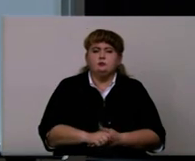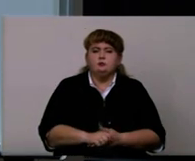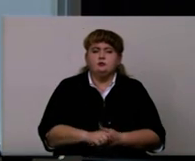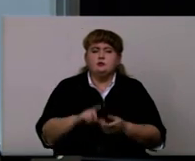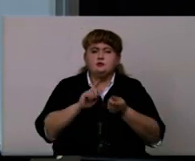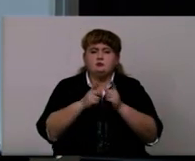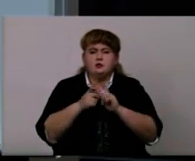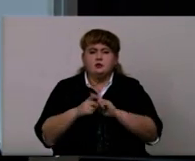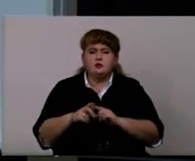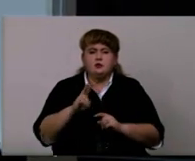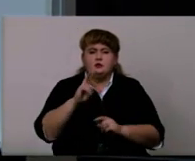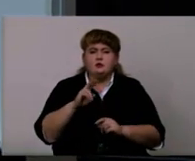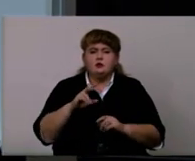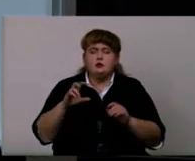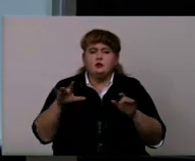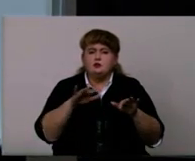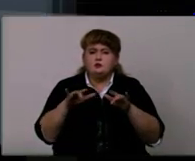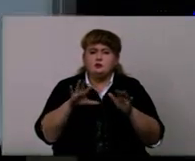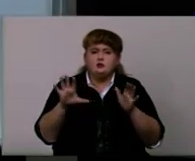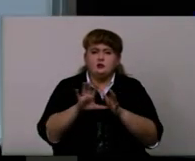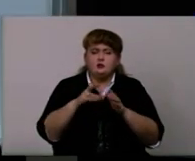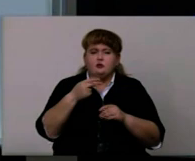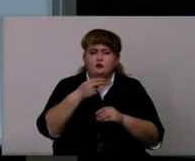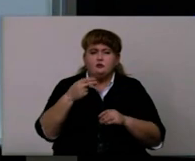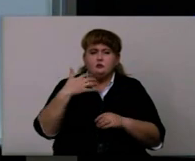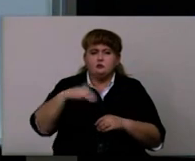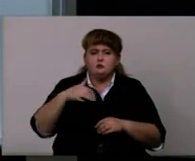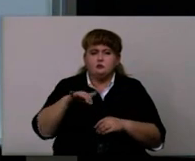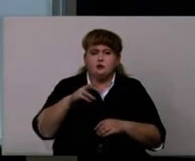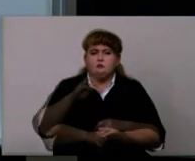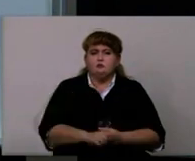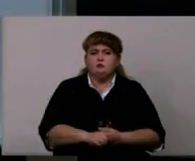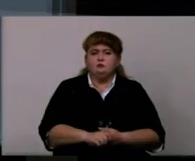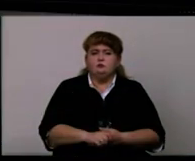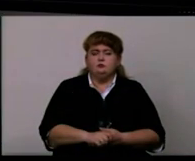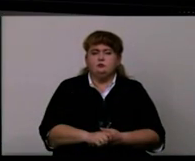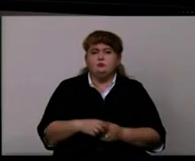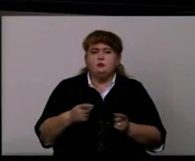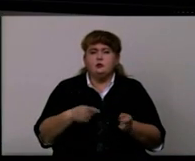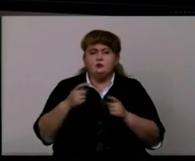Значит, изменение кинетической энергии в этом случае равна 50 мегаджоулям. Давайте перейдем к третьей